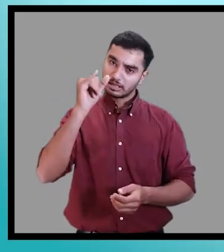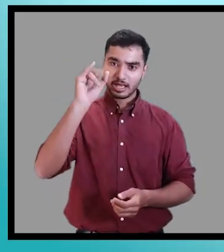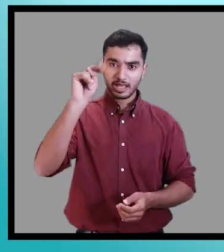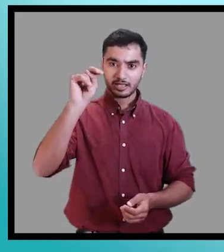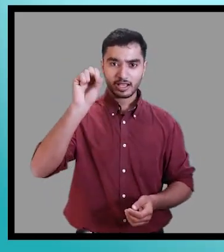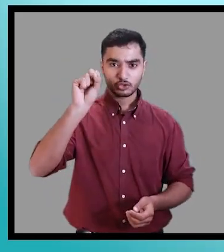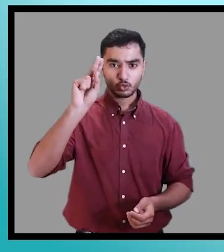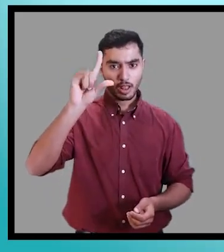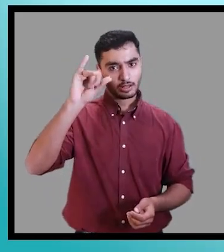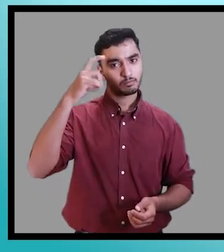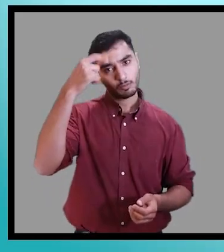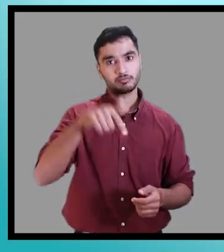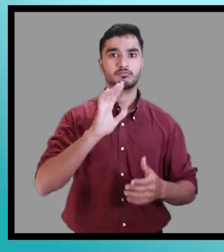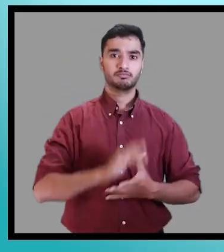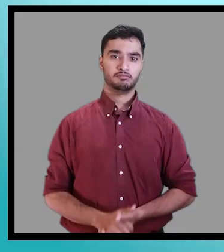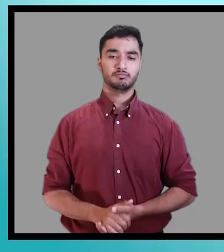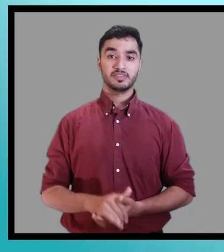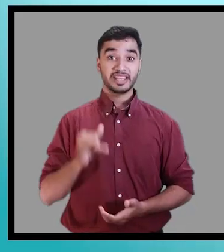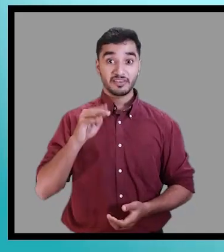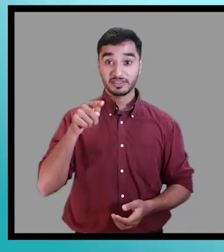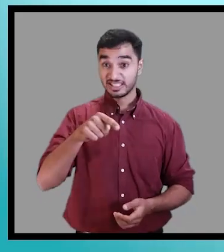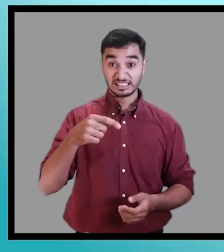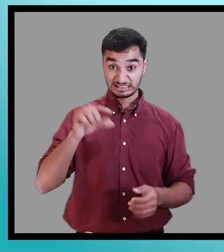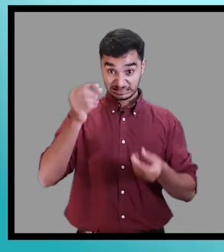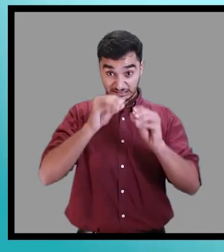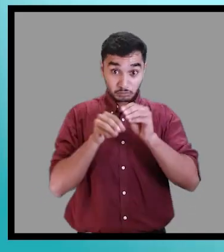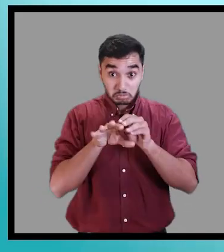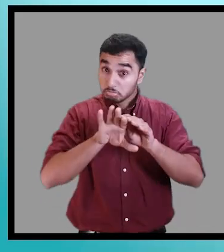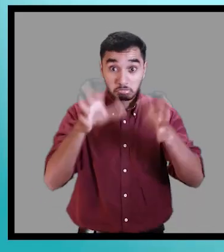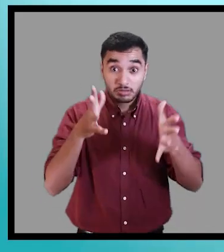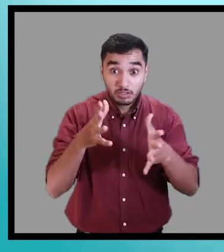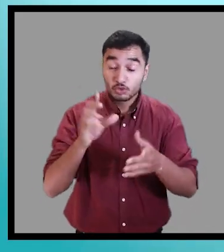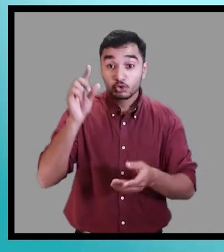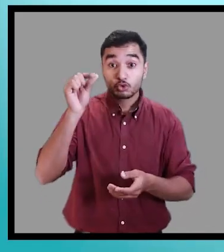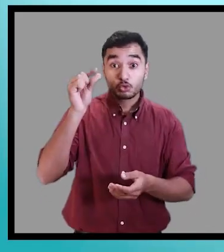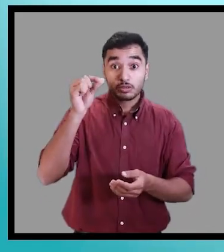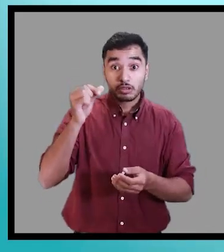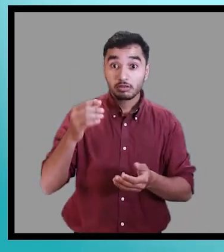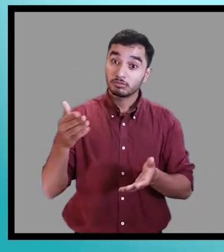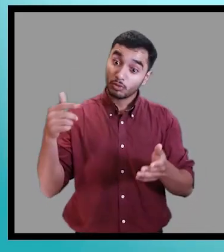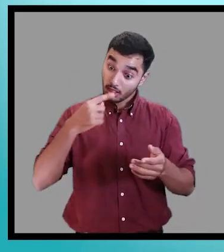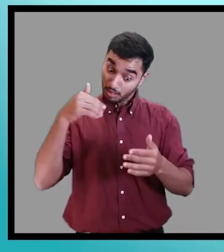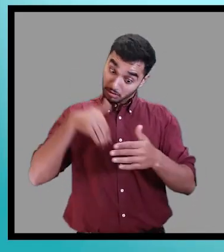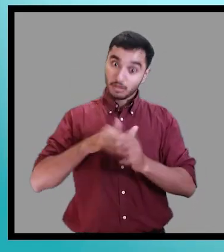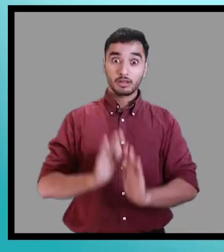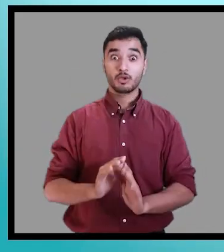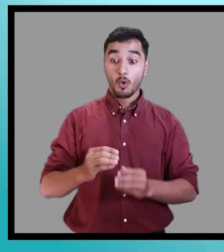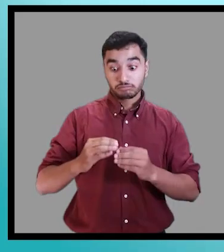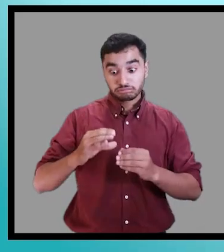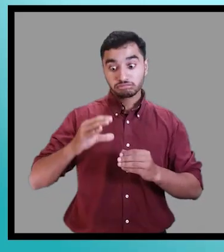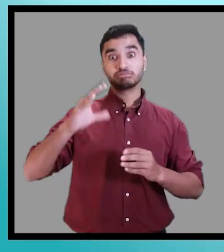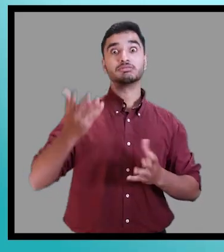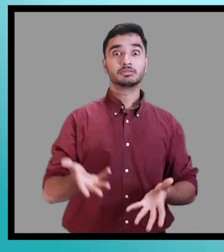है। अगर हम इंसुलिन को निकलने या सेल्स के ऊपर एक्ट करने से रोक दें तो शुगर जो खून में मौजूद है वो खून में ही